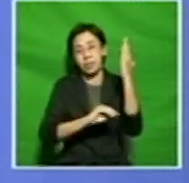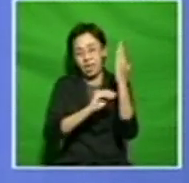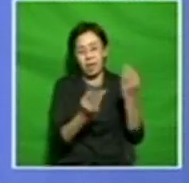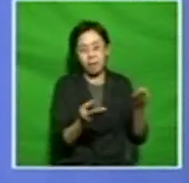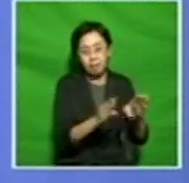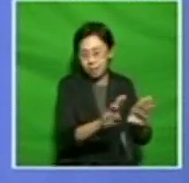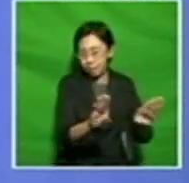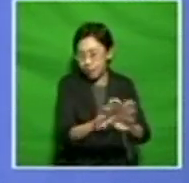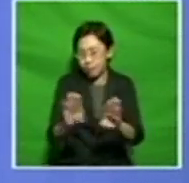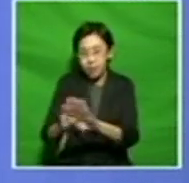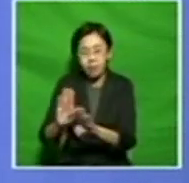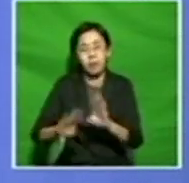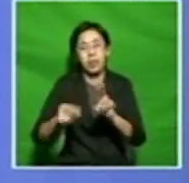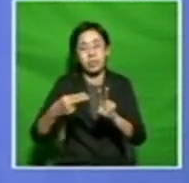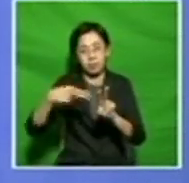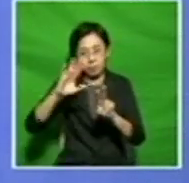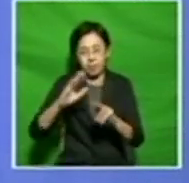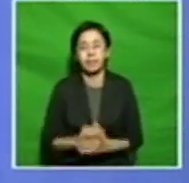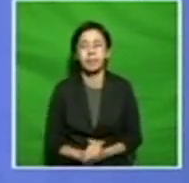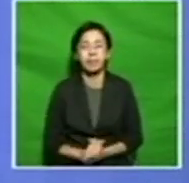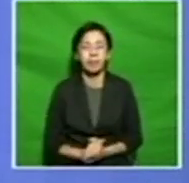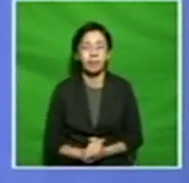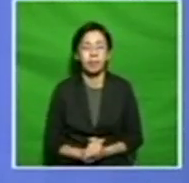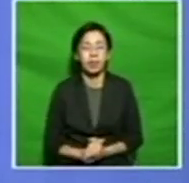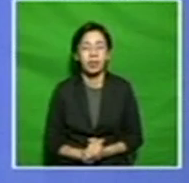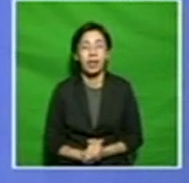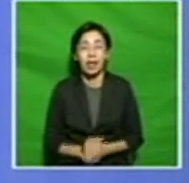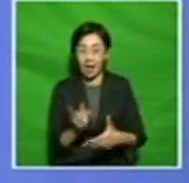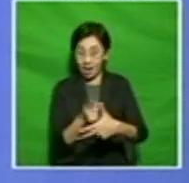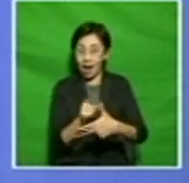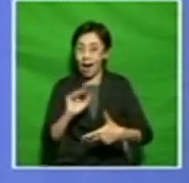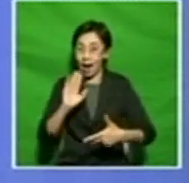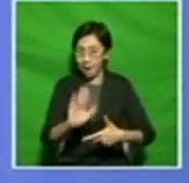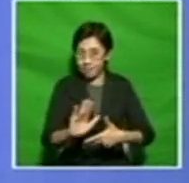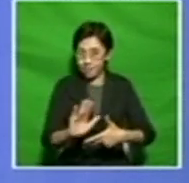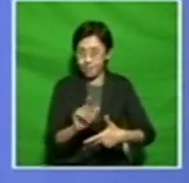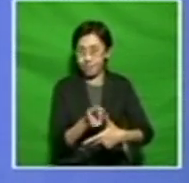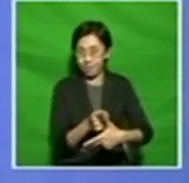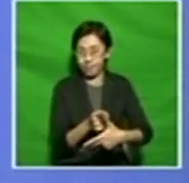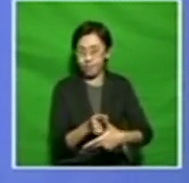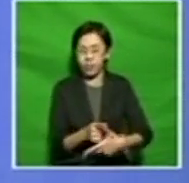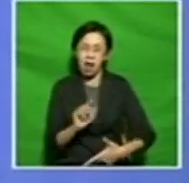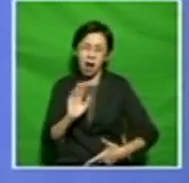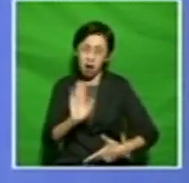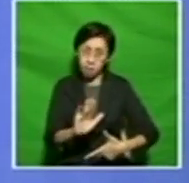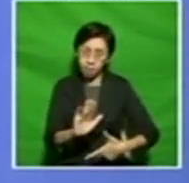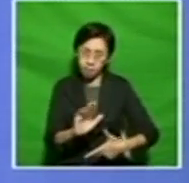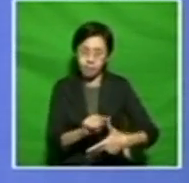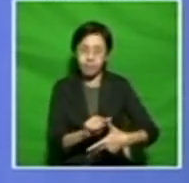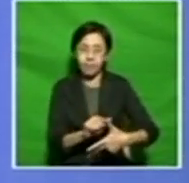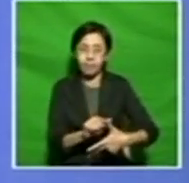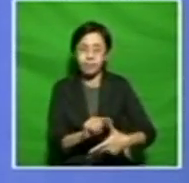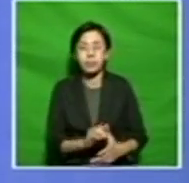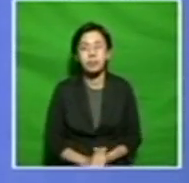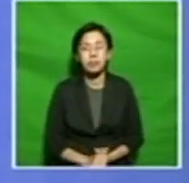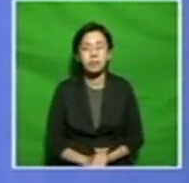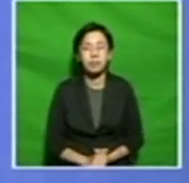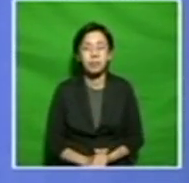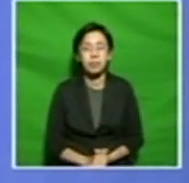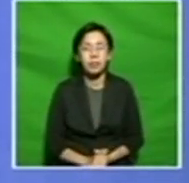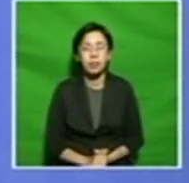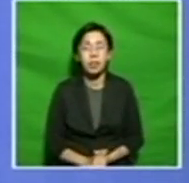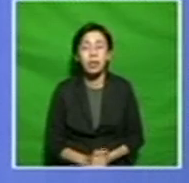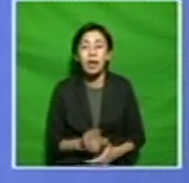ปิดนี่ประเภทห้ามทำที่ห้ามอีกแล้วก็นับว่าสำคัญ